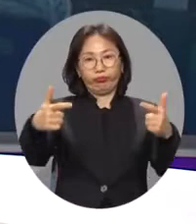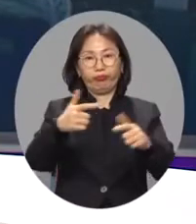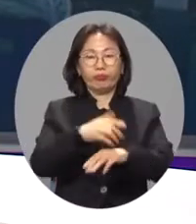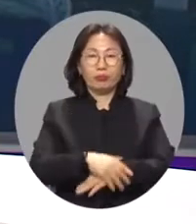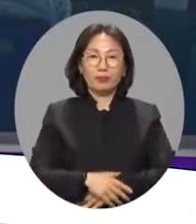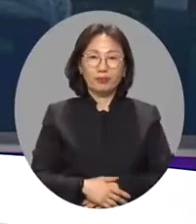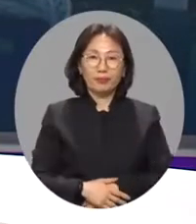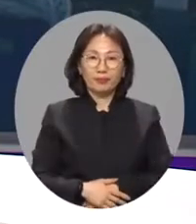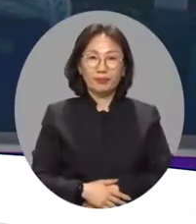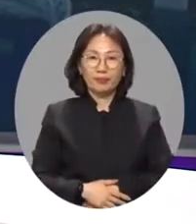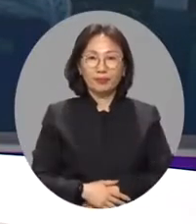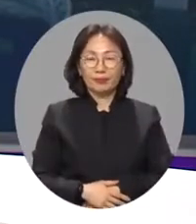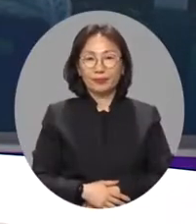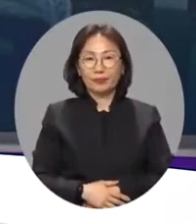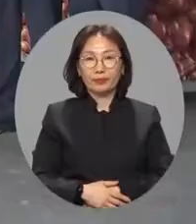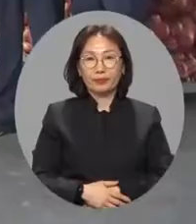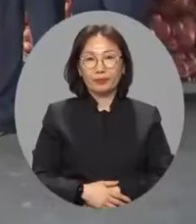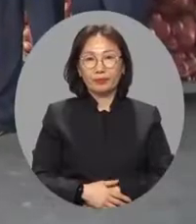기자입니다.